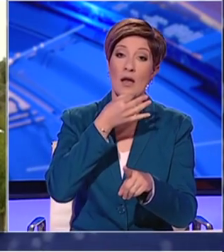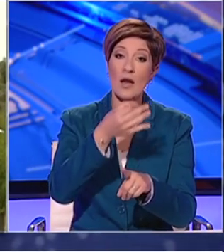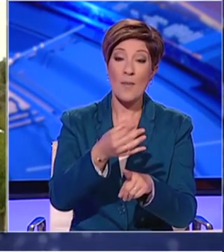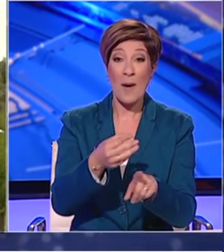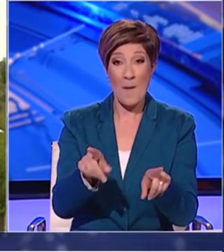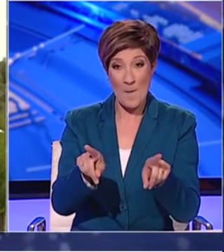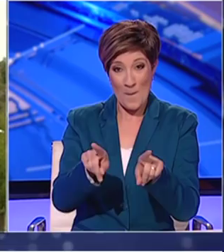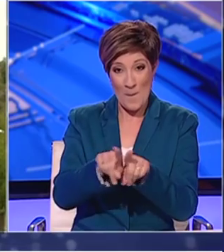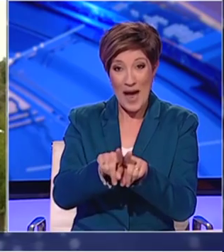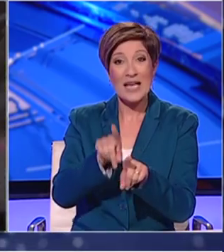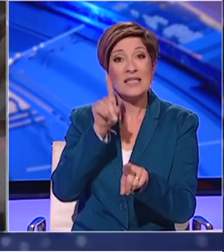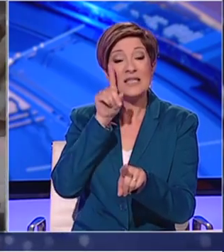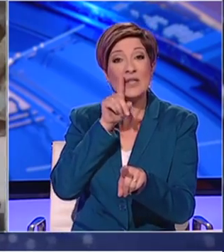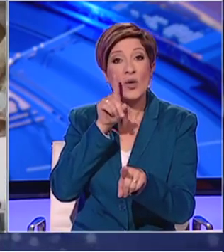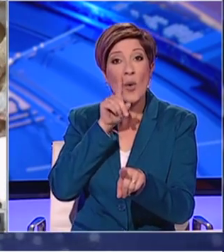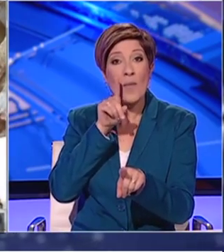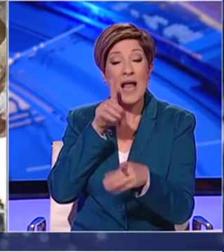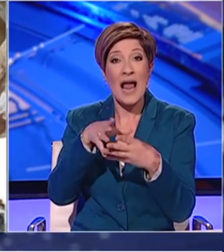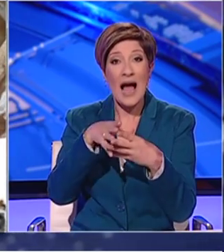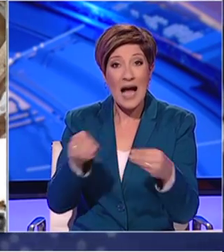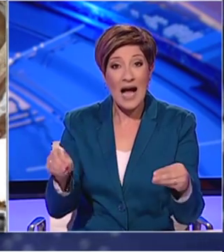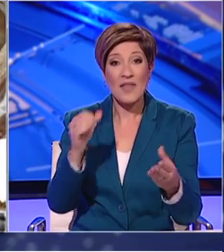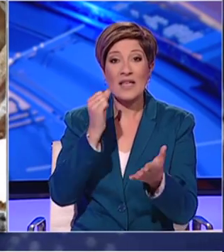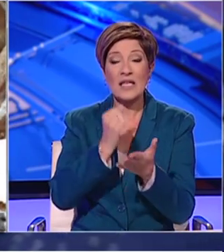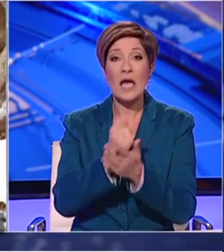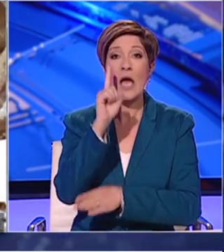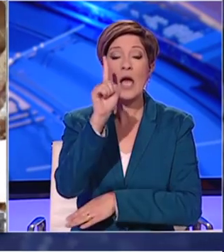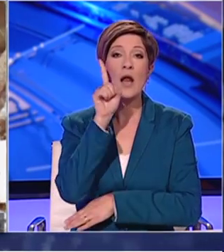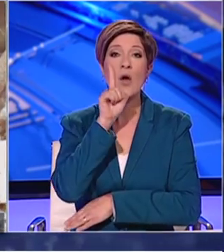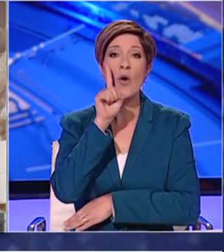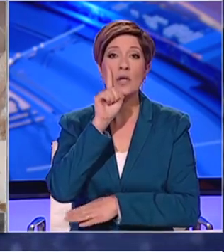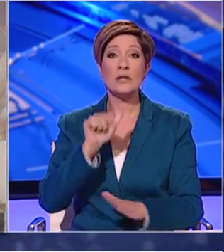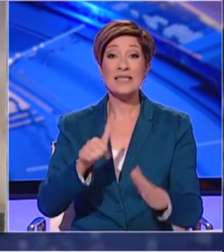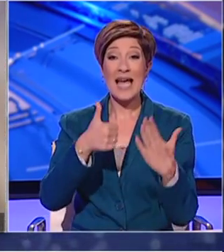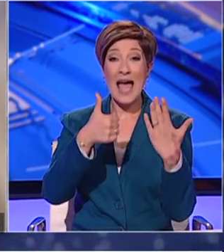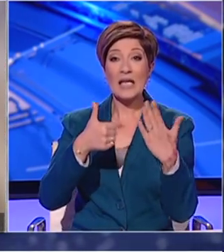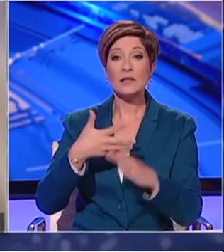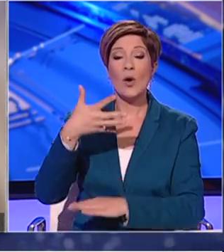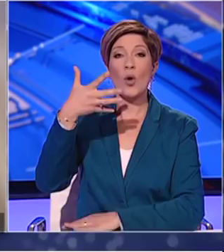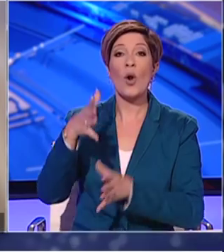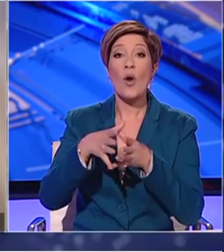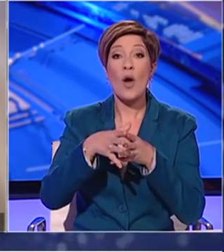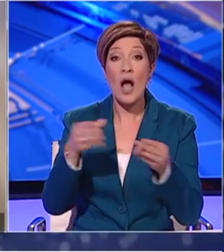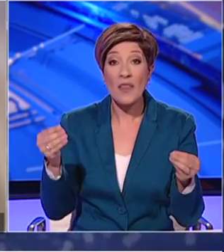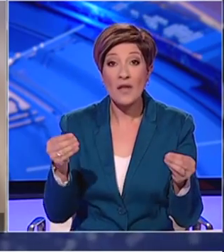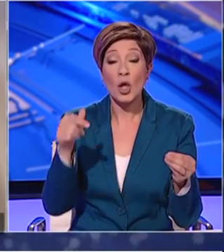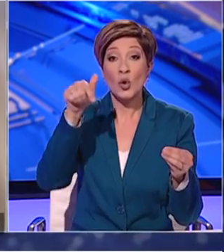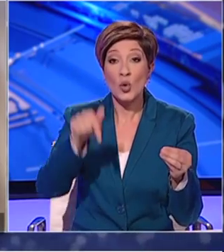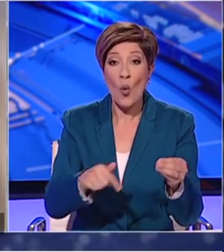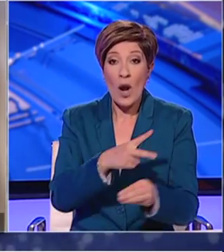μαζί με την άτυχη γυναίκα είχε δηλωθεί ελλείπουσα και η εξάχρονη κόρη της. Συνεπώς, οι έρευνες αυτή την